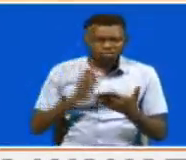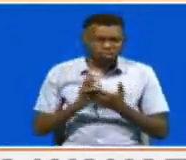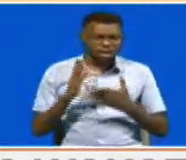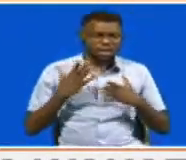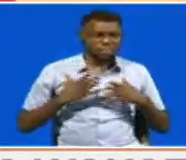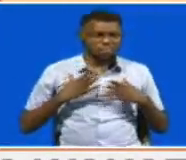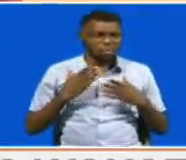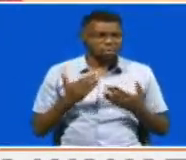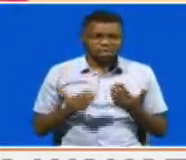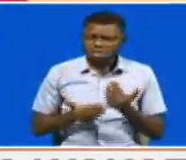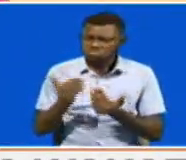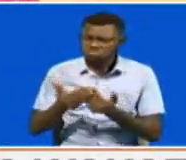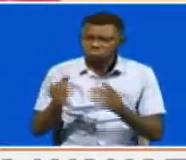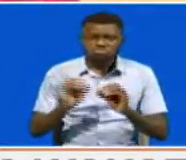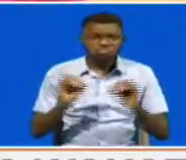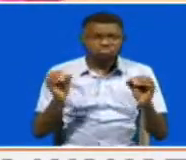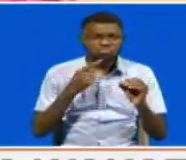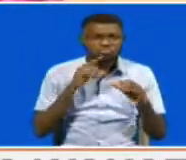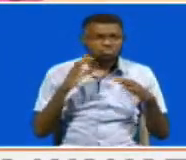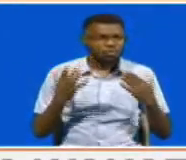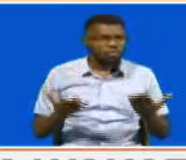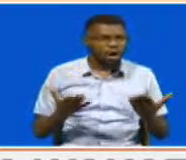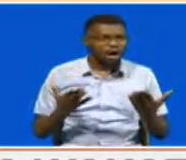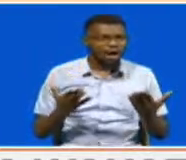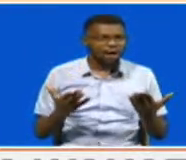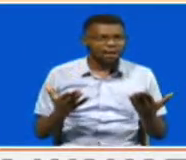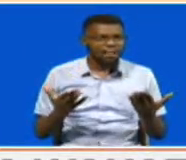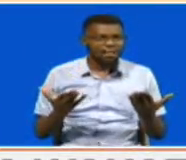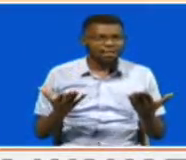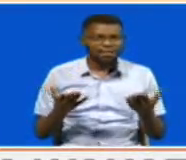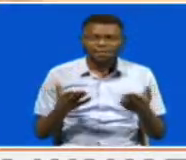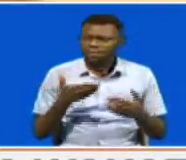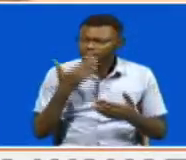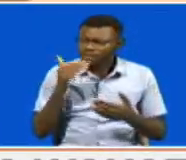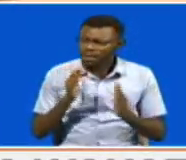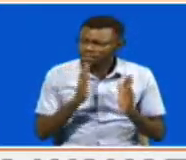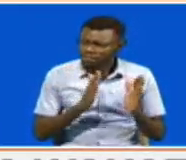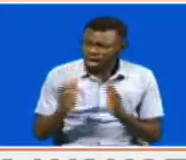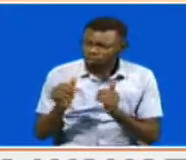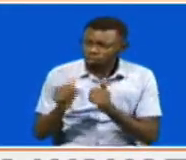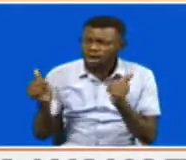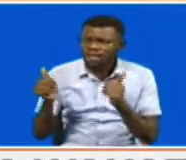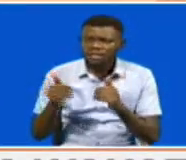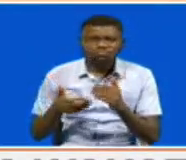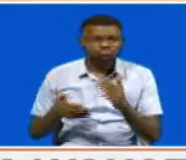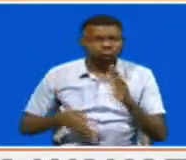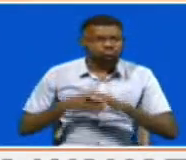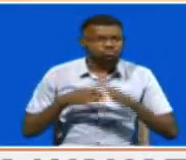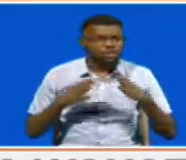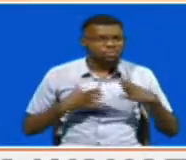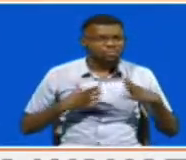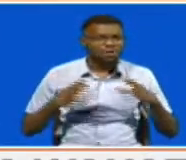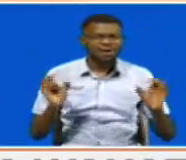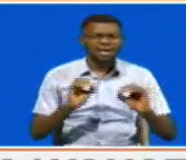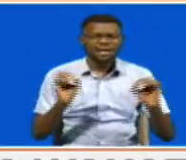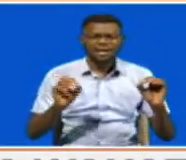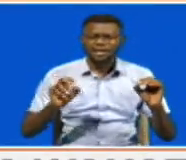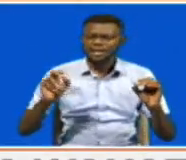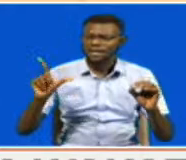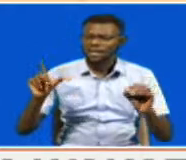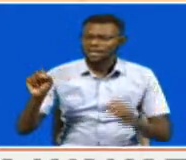za wanaoishi maeneo hayo na kusema kuwa ilipaswa mikakati mwafaka kuwekwa kabla ya kutoa makataa hayo. Kulingana na